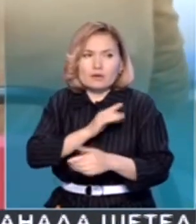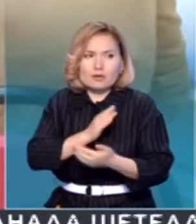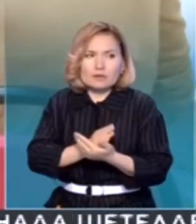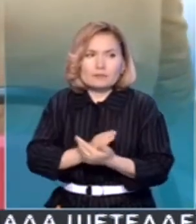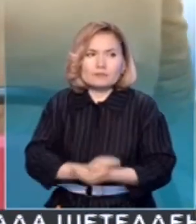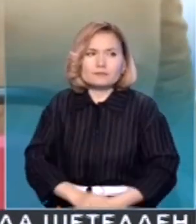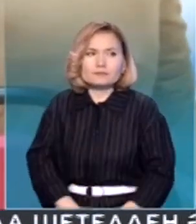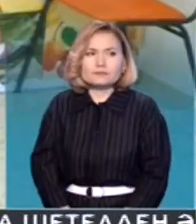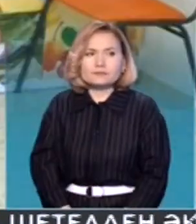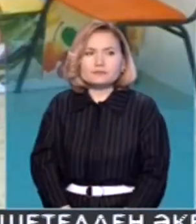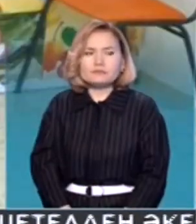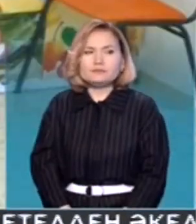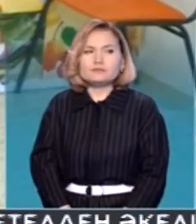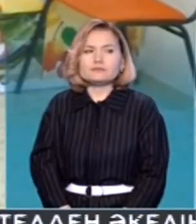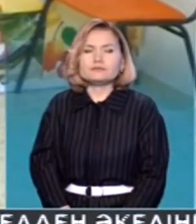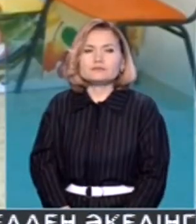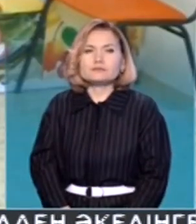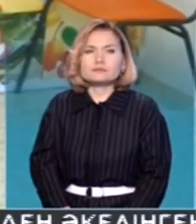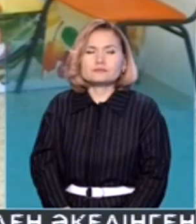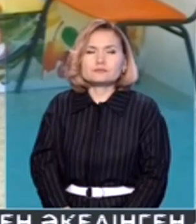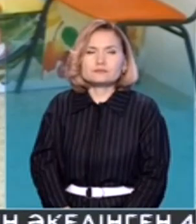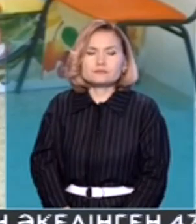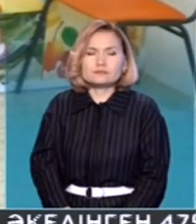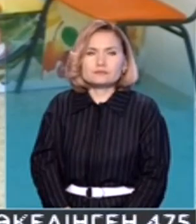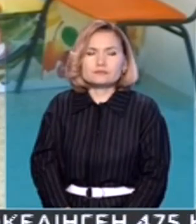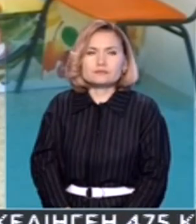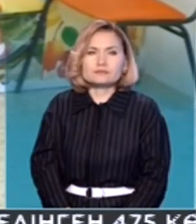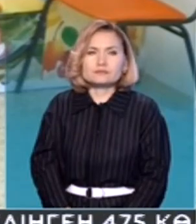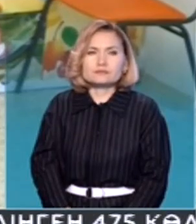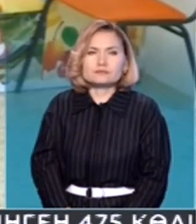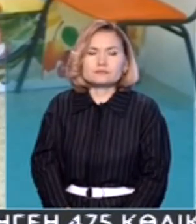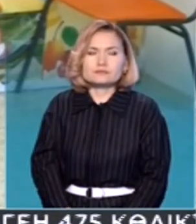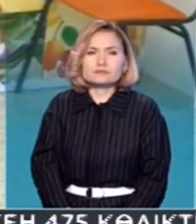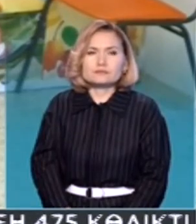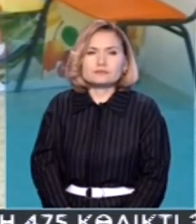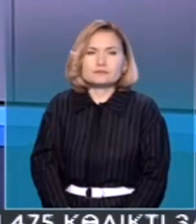Дарын Сағитов, Айдос Тұрғынов, Қазақстан ұлттық арнасы, Астана.